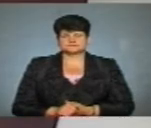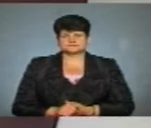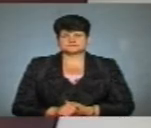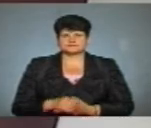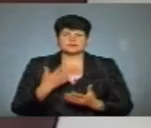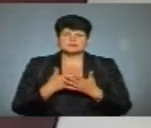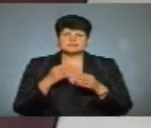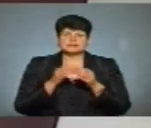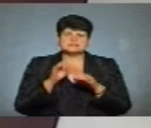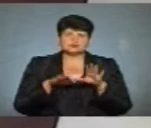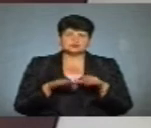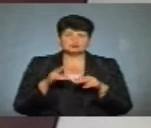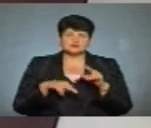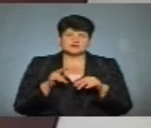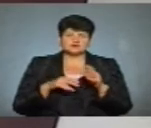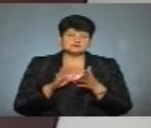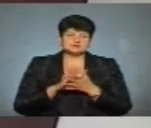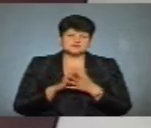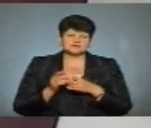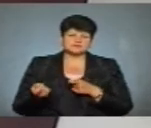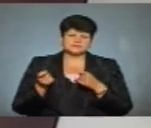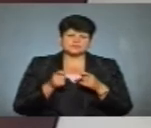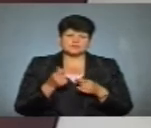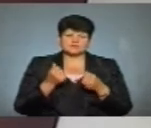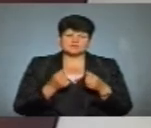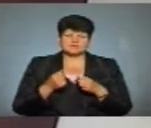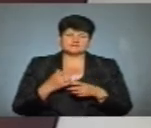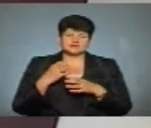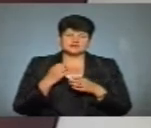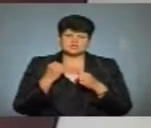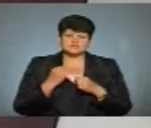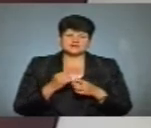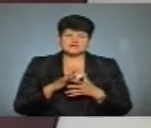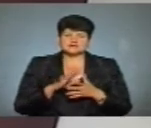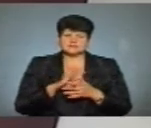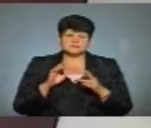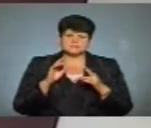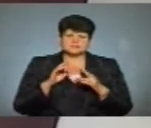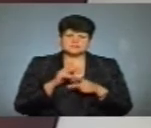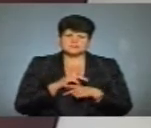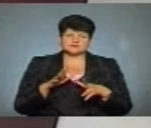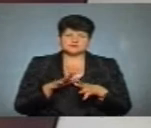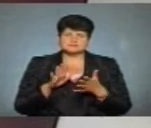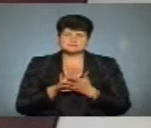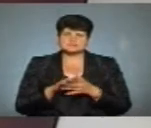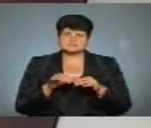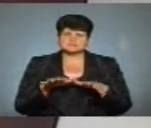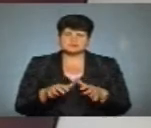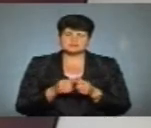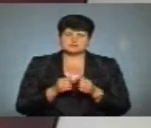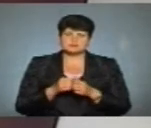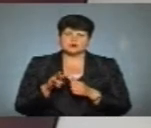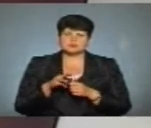Майже 10 тонн будівельного сміття вивіз водій вантажівки КАМАЗ на несанкціоноване сміттєзвалище поблизу Миколинецького кладовища у